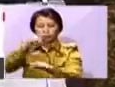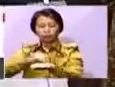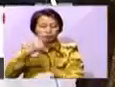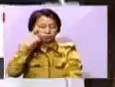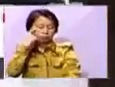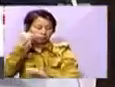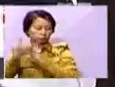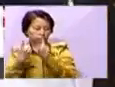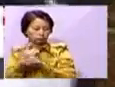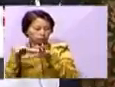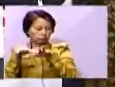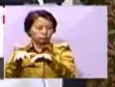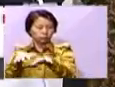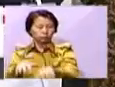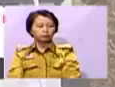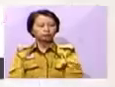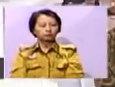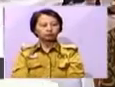mata dunia.